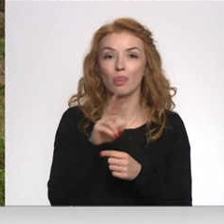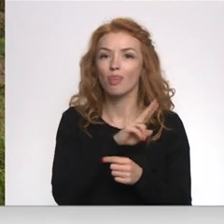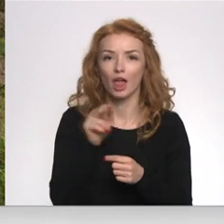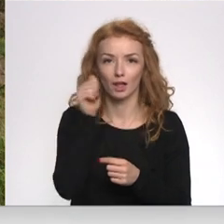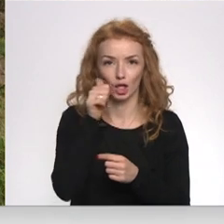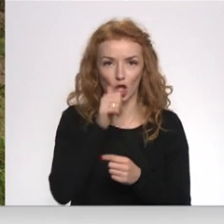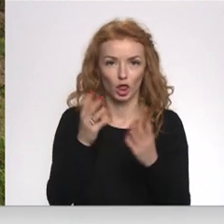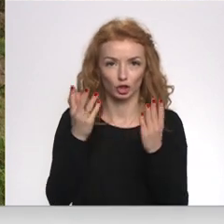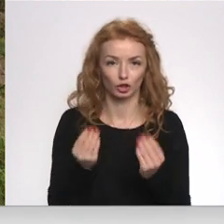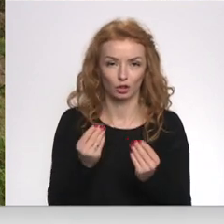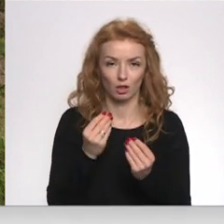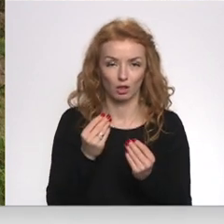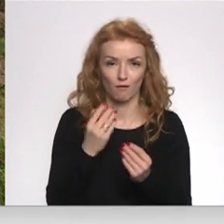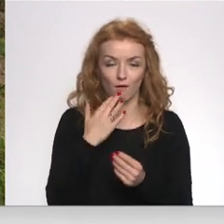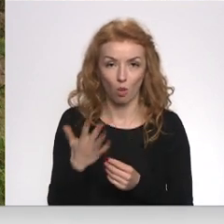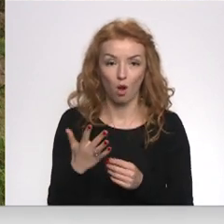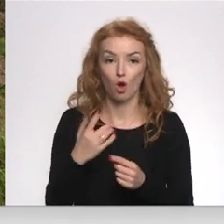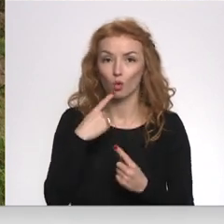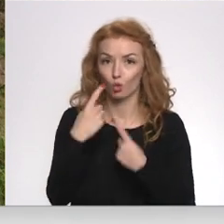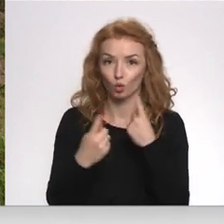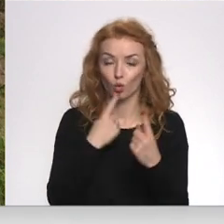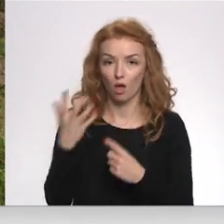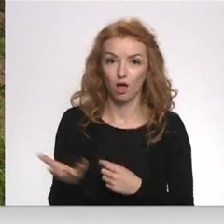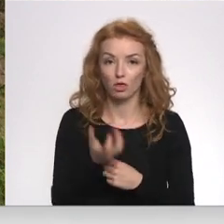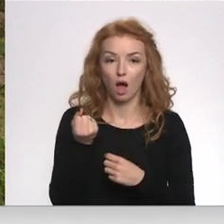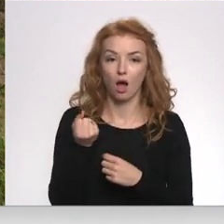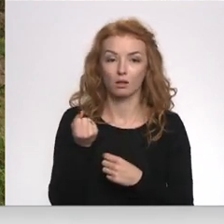valodā, tātad runāt ar šiem te